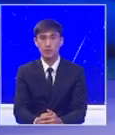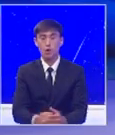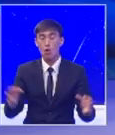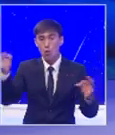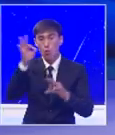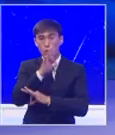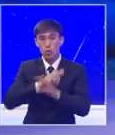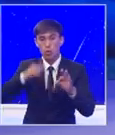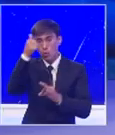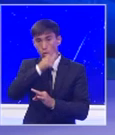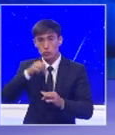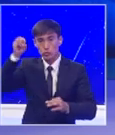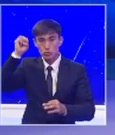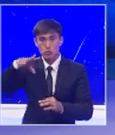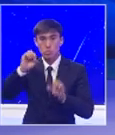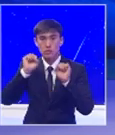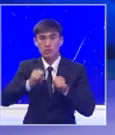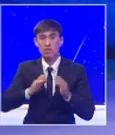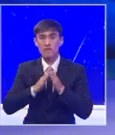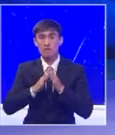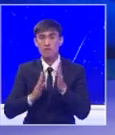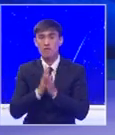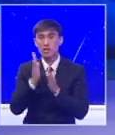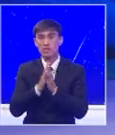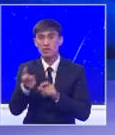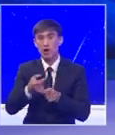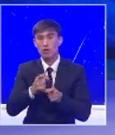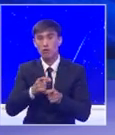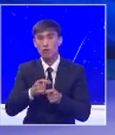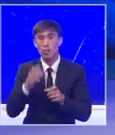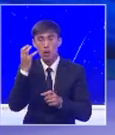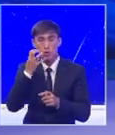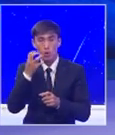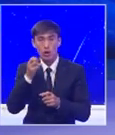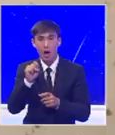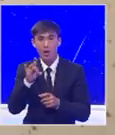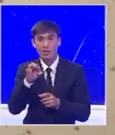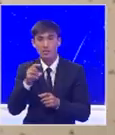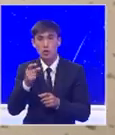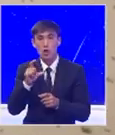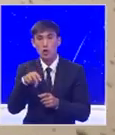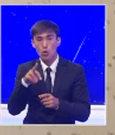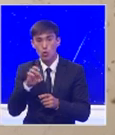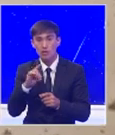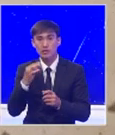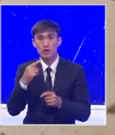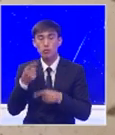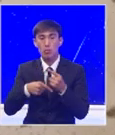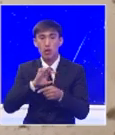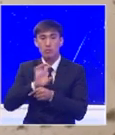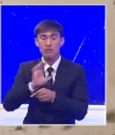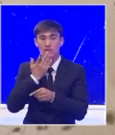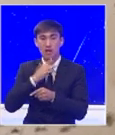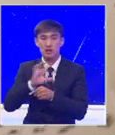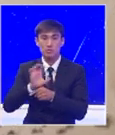Круглогодичное солнце позволяет фермерам выращивать картофель, а также помидоры, арахис и лук в межсезонье, и затем отправлять на экспорт. Для